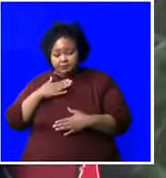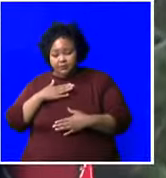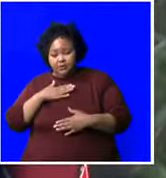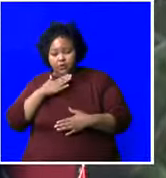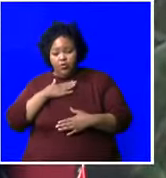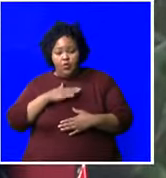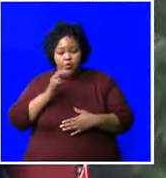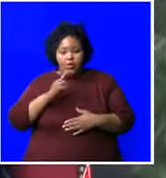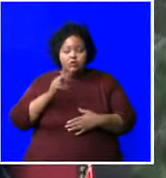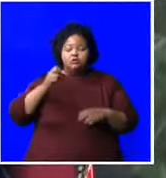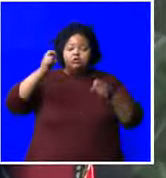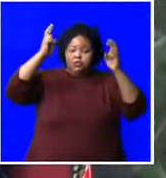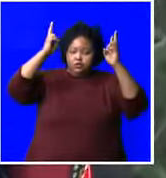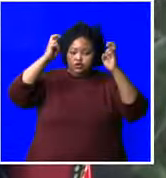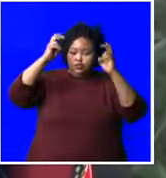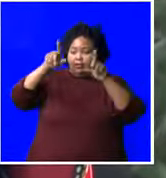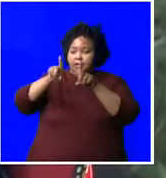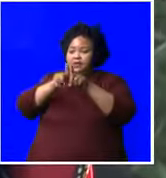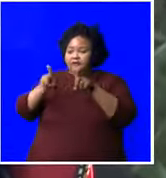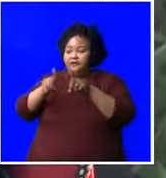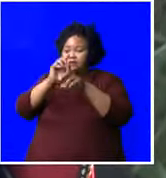Kwekuthi ngosi